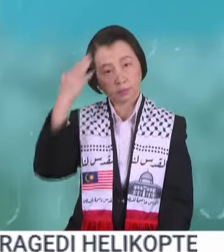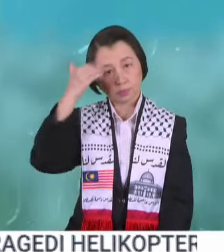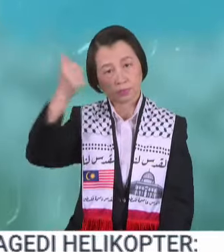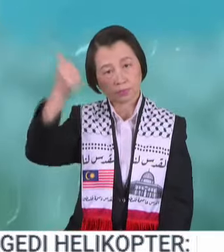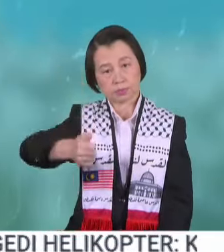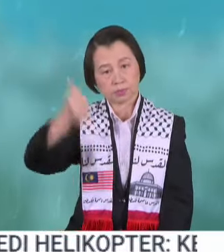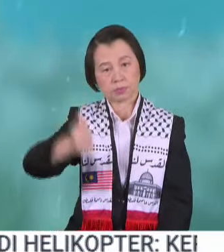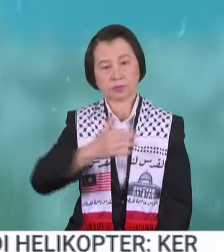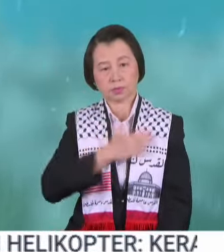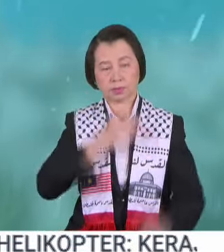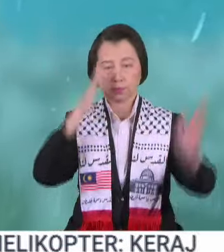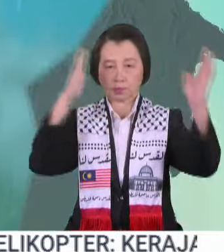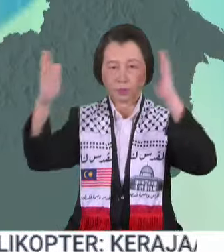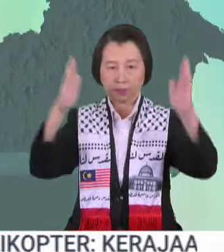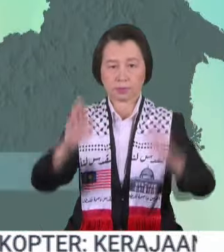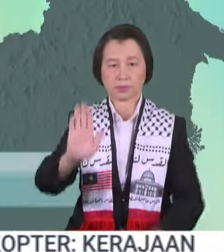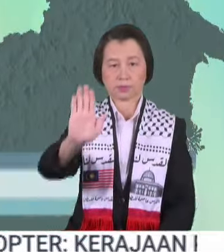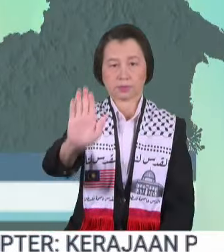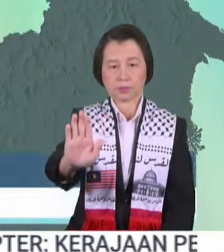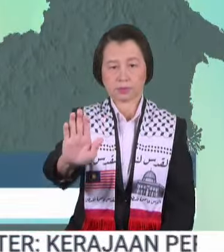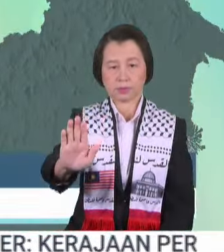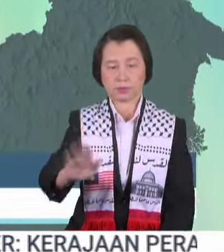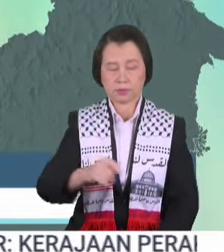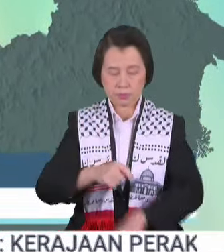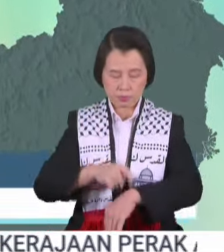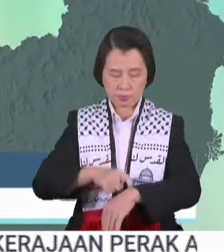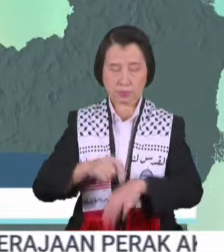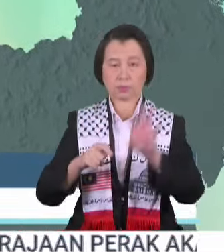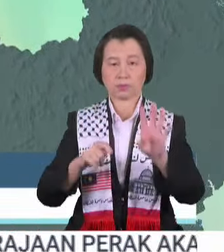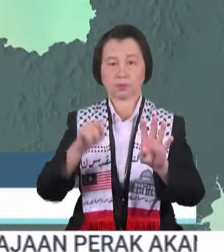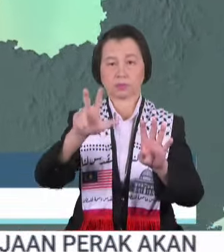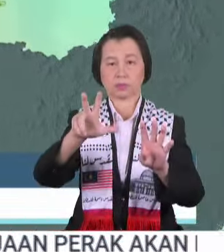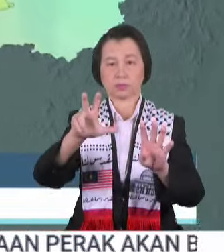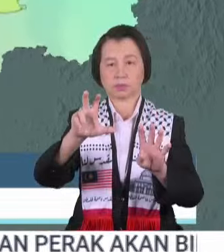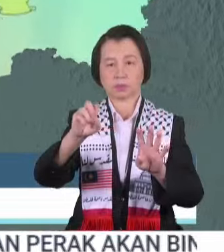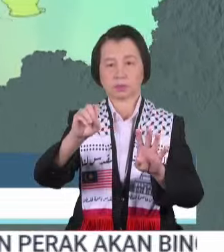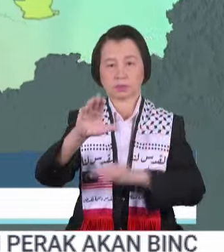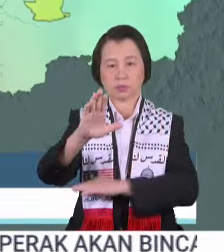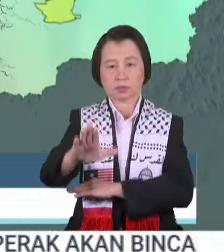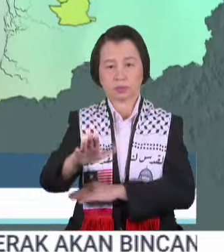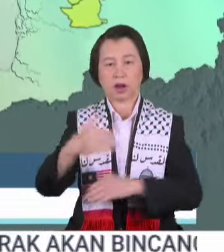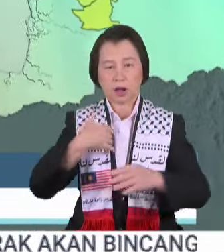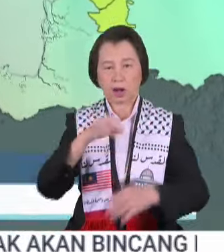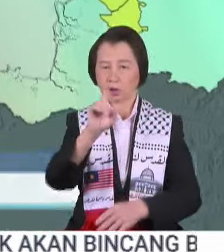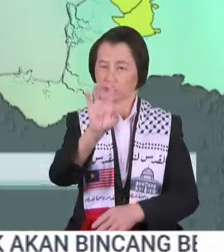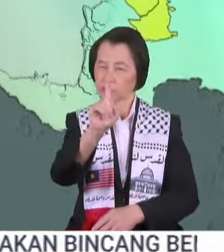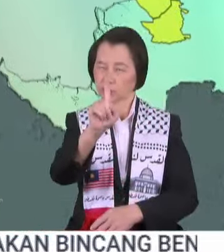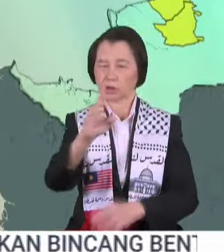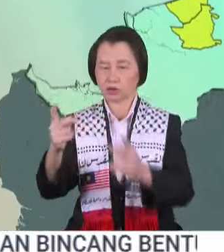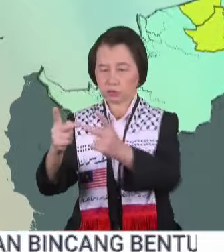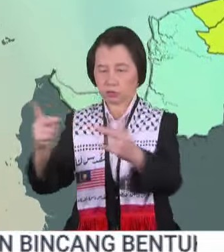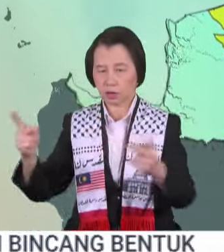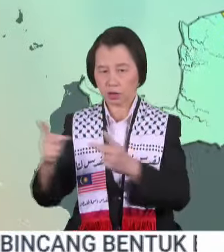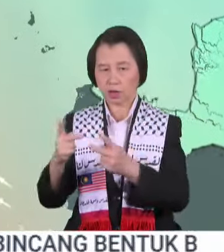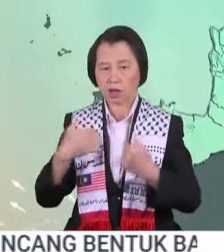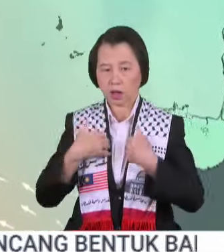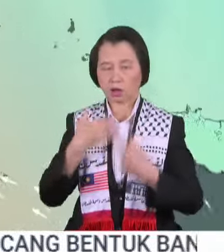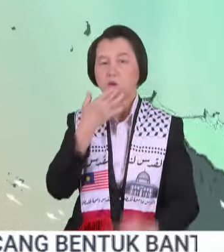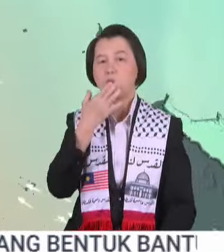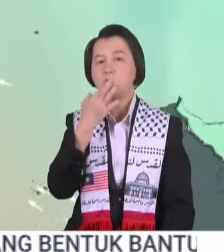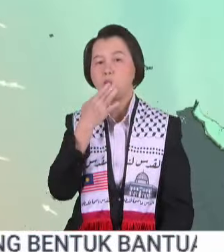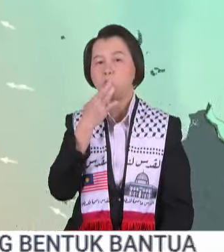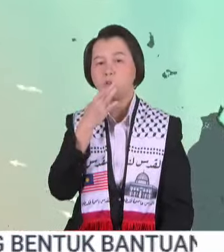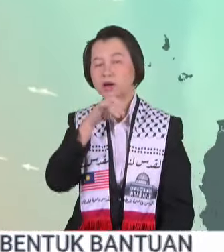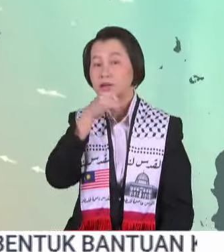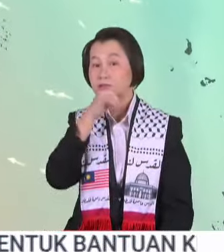Assalamualaikum dan salam Malaysia Madani. Setakat 4.30 petang tadi, dapat satu kawasan yang telah ditandakan dengan warna